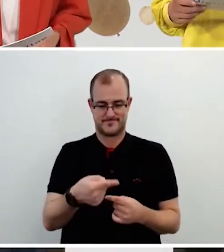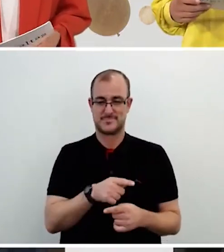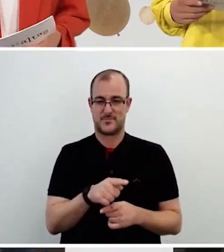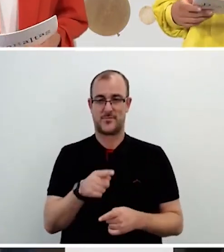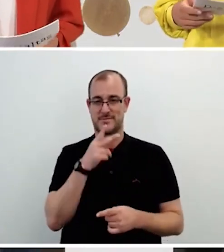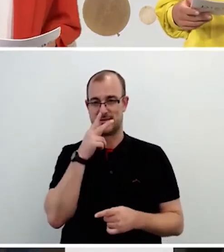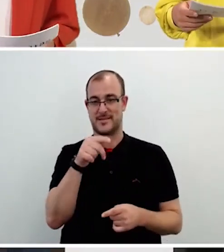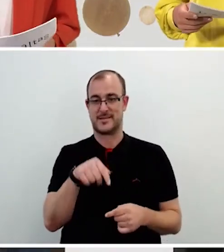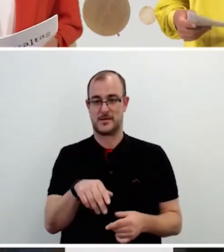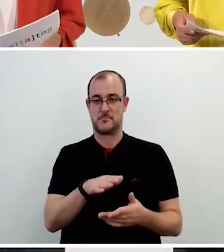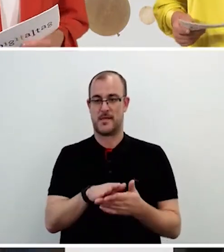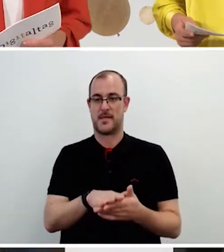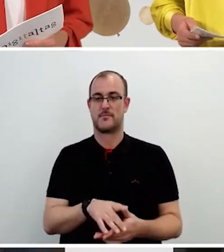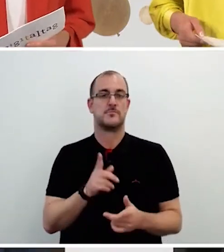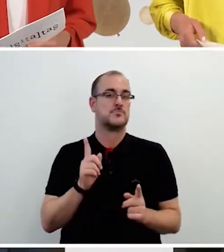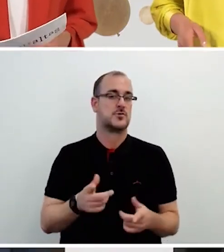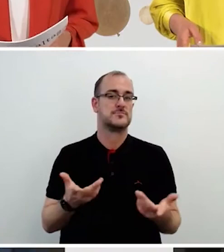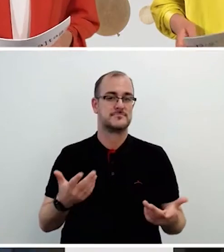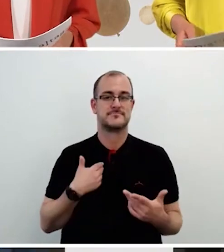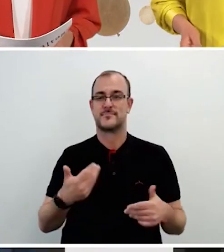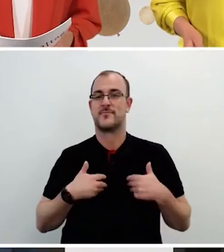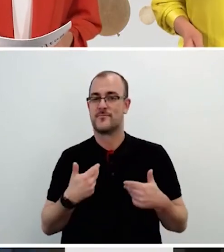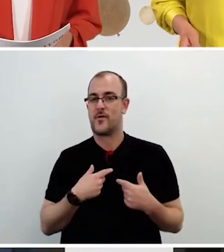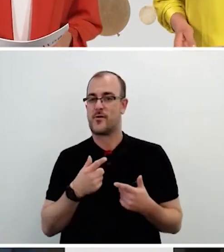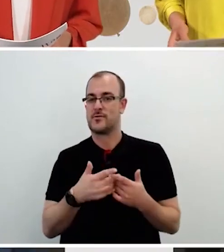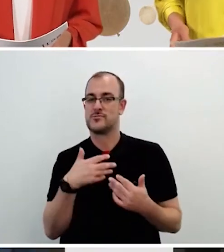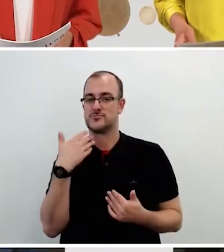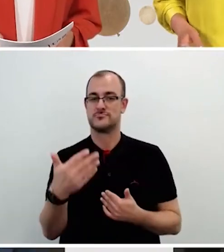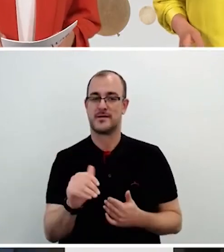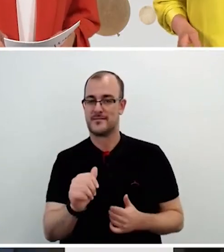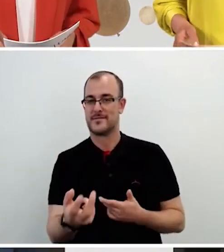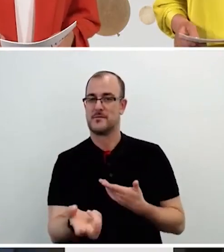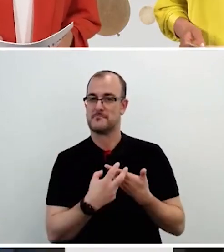wenn ihr hier dran bleibt. Ansonsten freuen wir uns, wenn ihr später